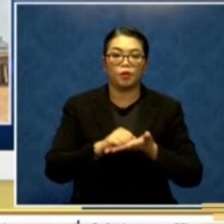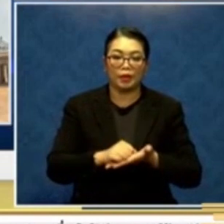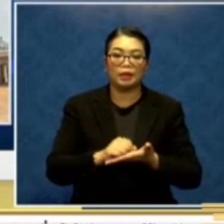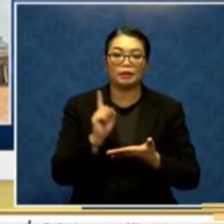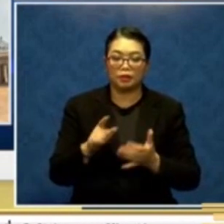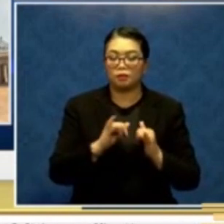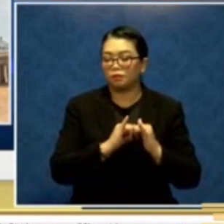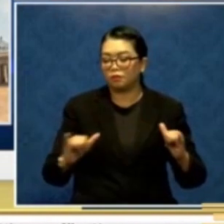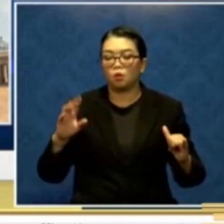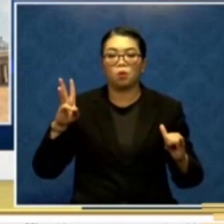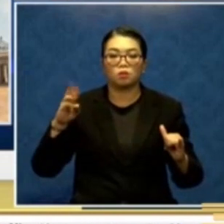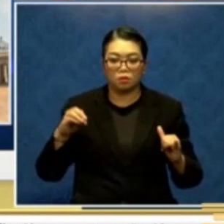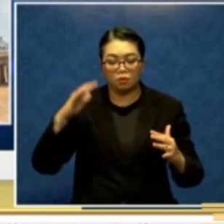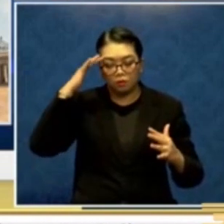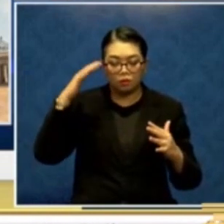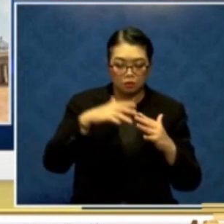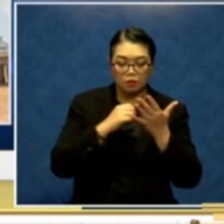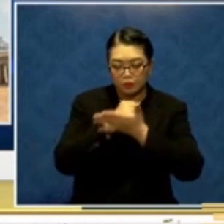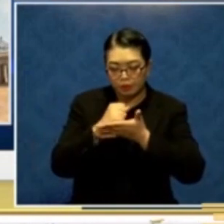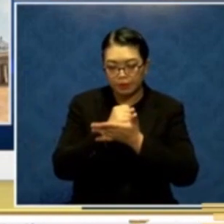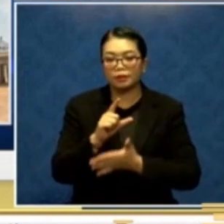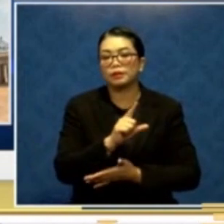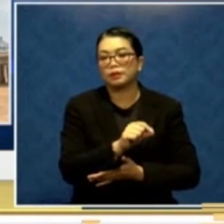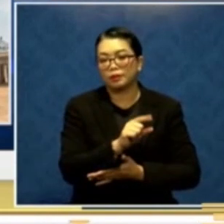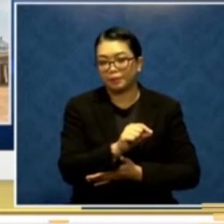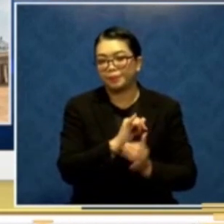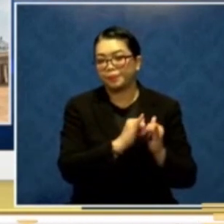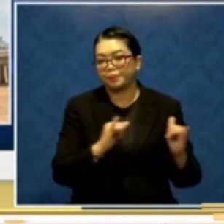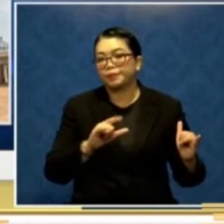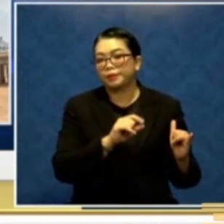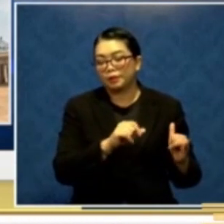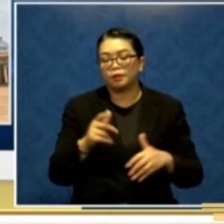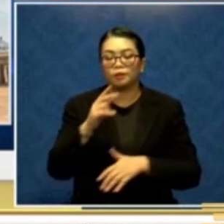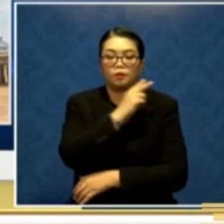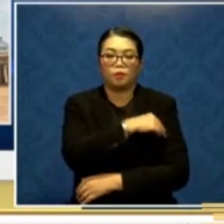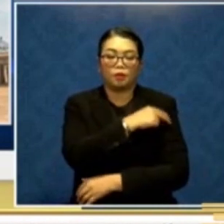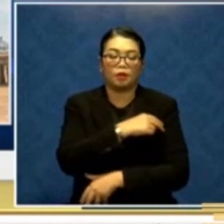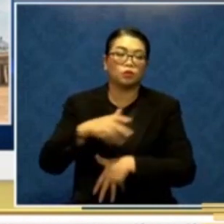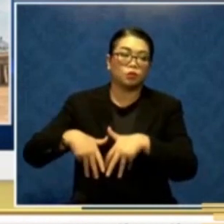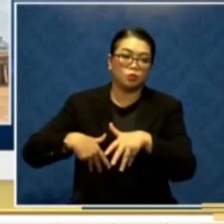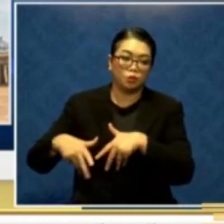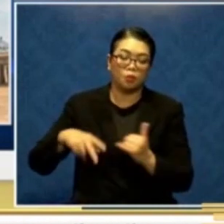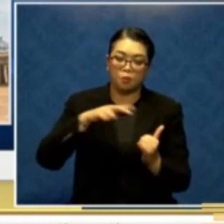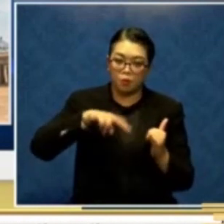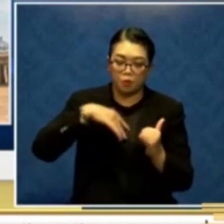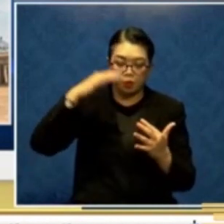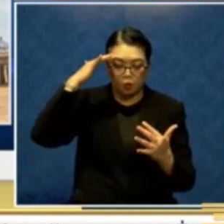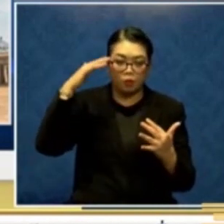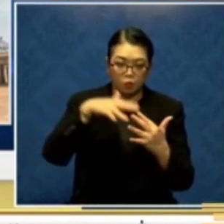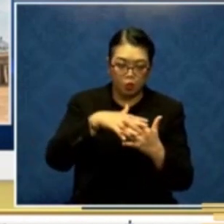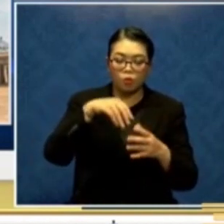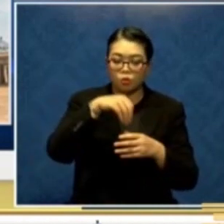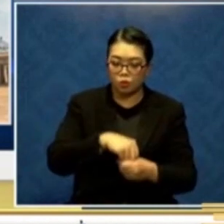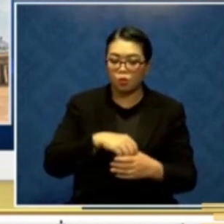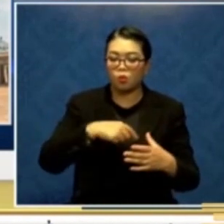ิการจิ ทึ 60 เตรงรวมคไข้จิตเวทธและยาศิติด 20 เตีงเป็โพยาาชุมชนที่มการรัษาผู้ปวยจตเวทธแบบผู้